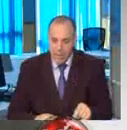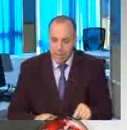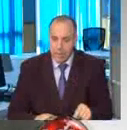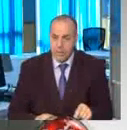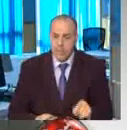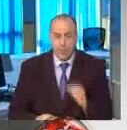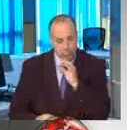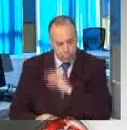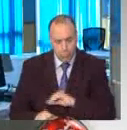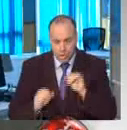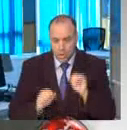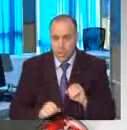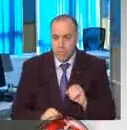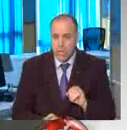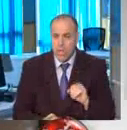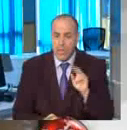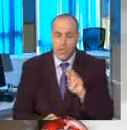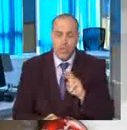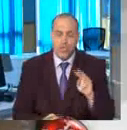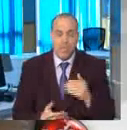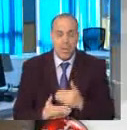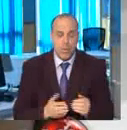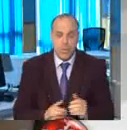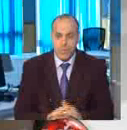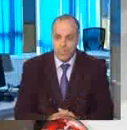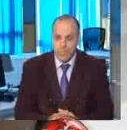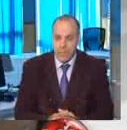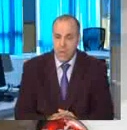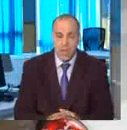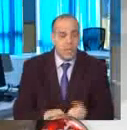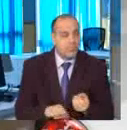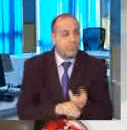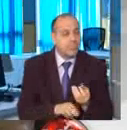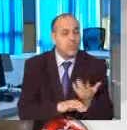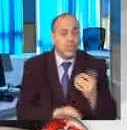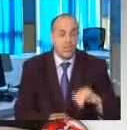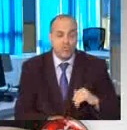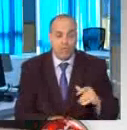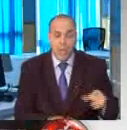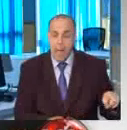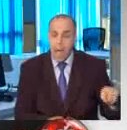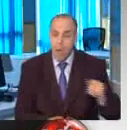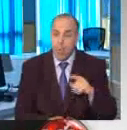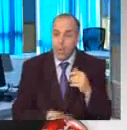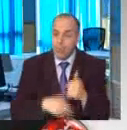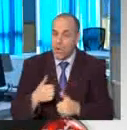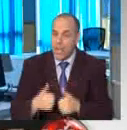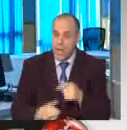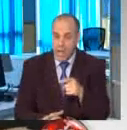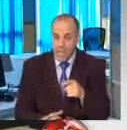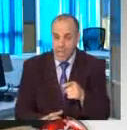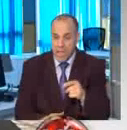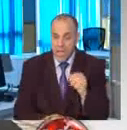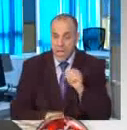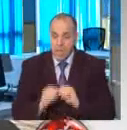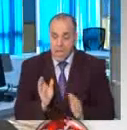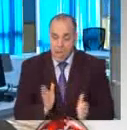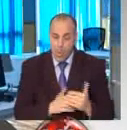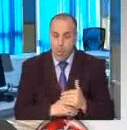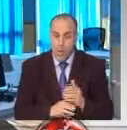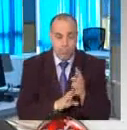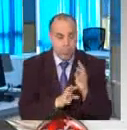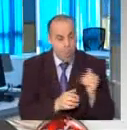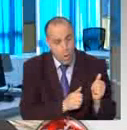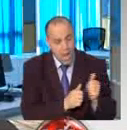الوطني وينجم يكون يربح 22000 دينار. ولتوعية الشباب بأهمية هذه المناظرة، نظمت الوكالة قافلة